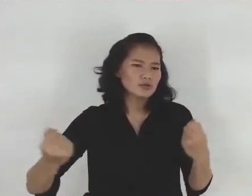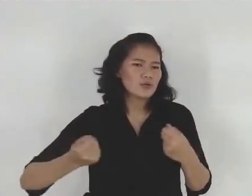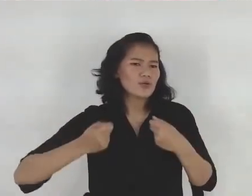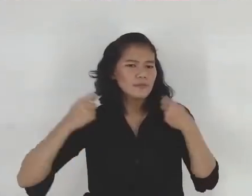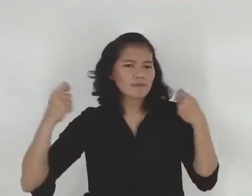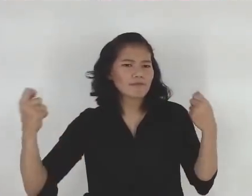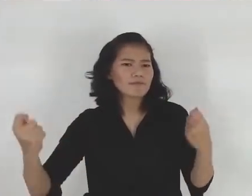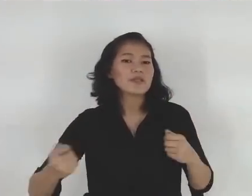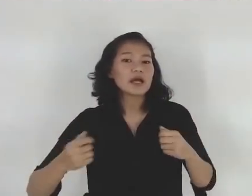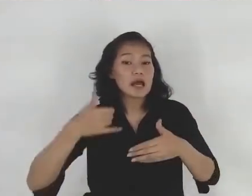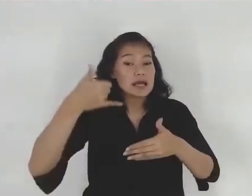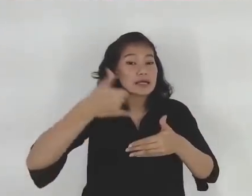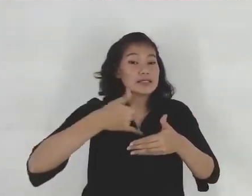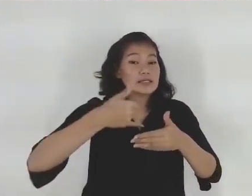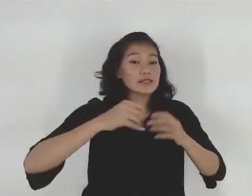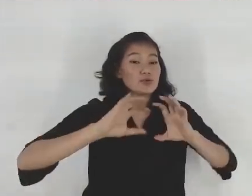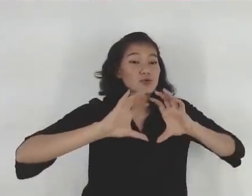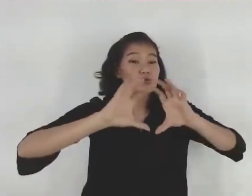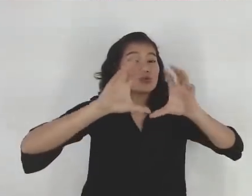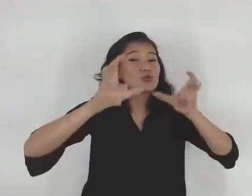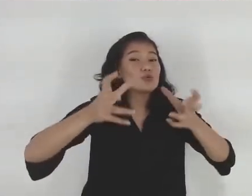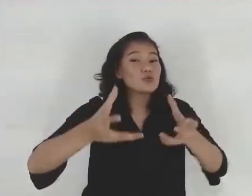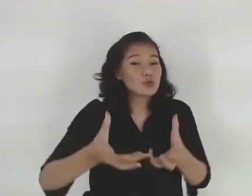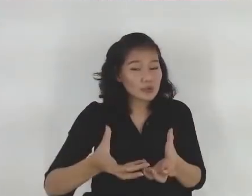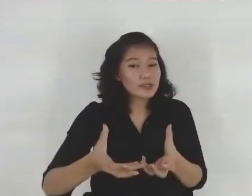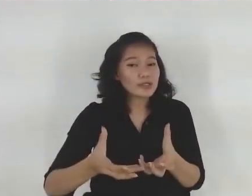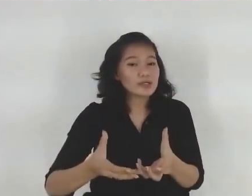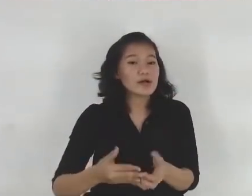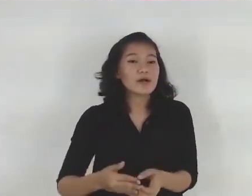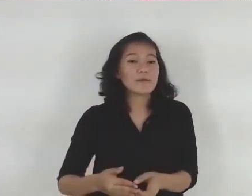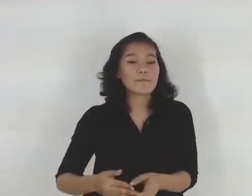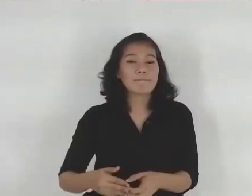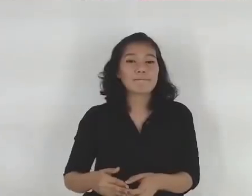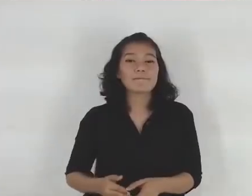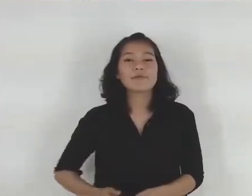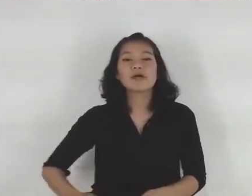Ratno isi durian